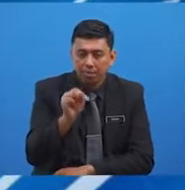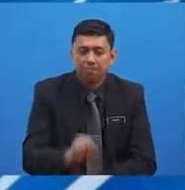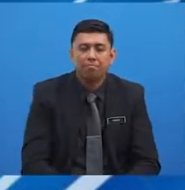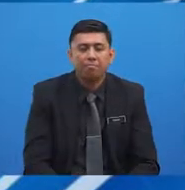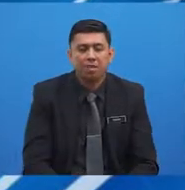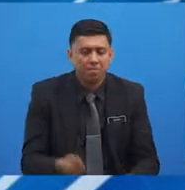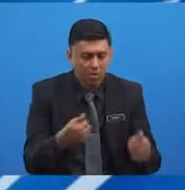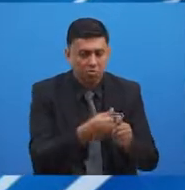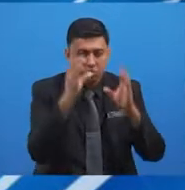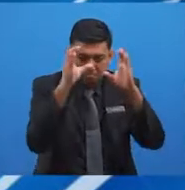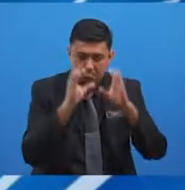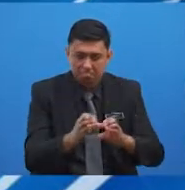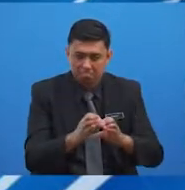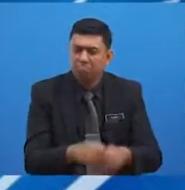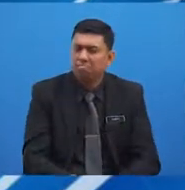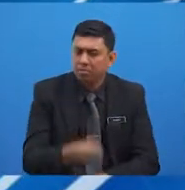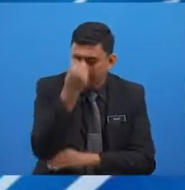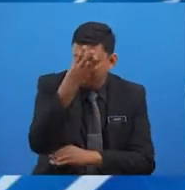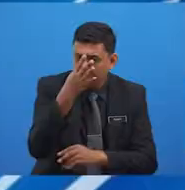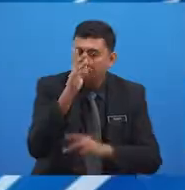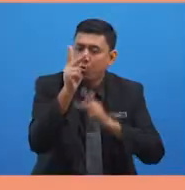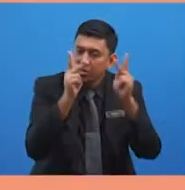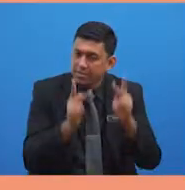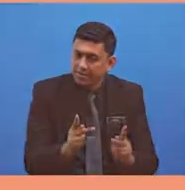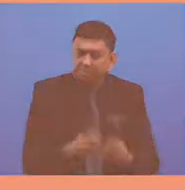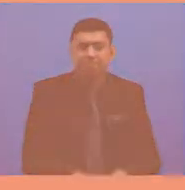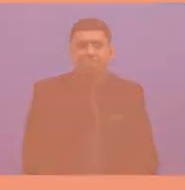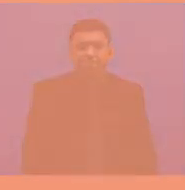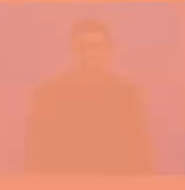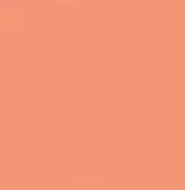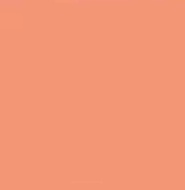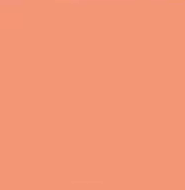Berikut adalah cara mengisytiharkan prosedur.